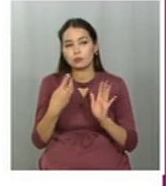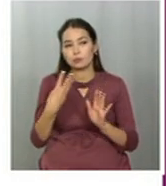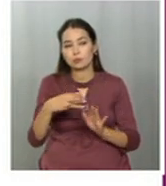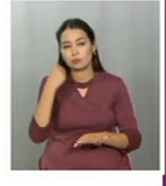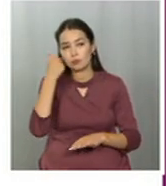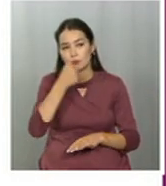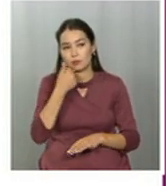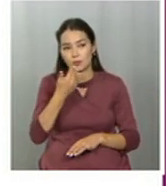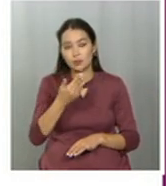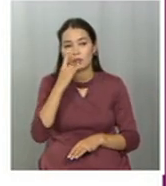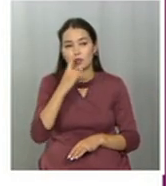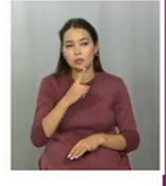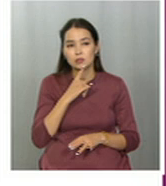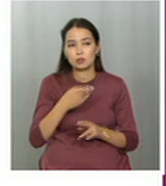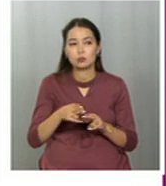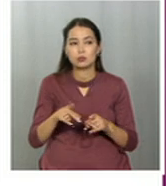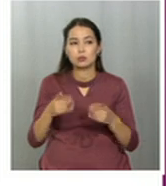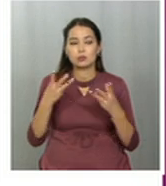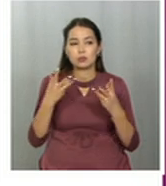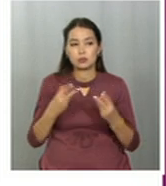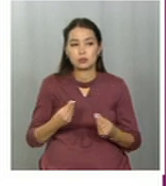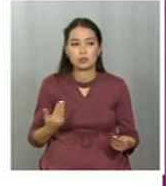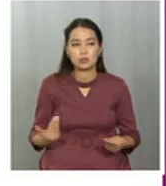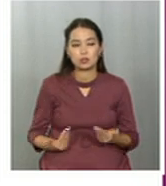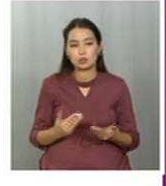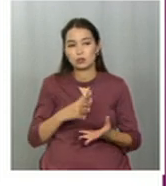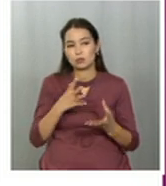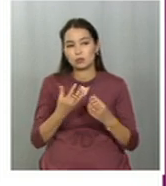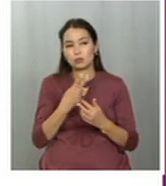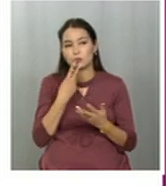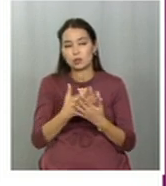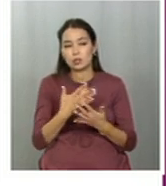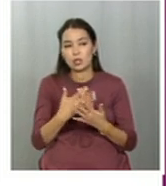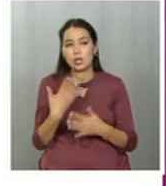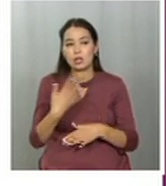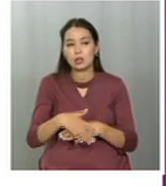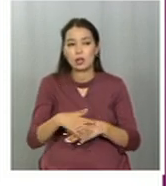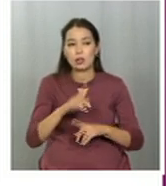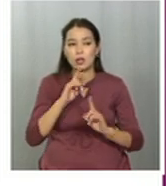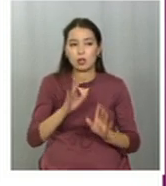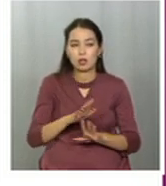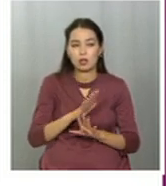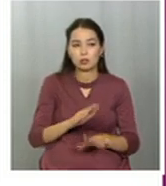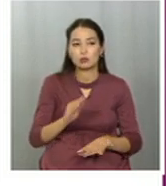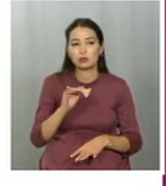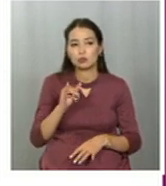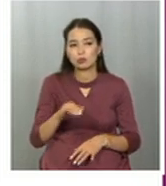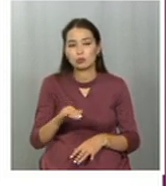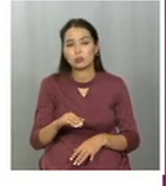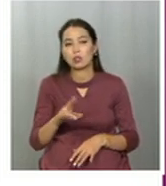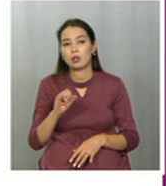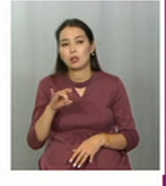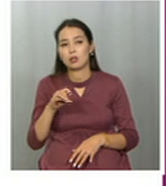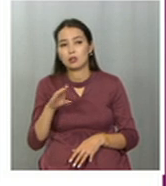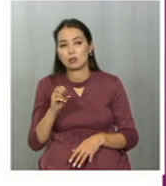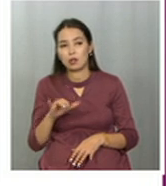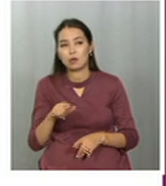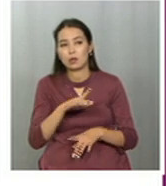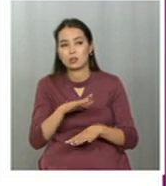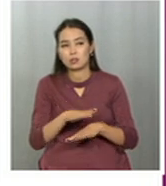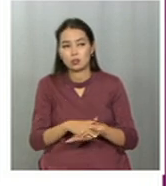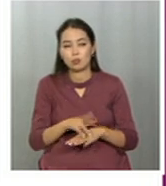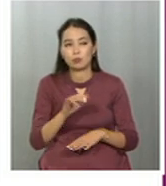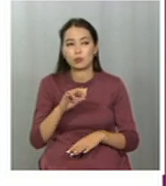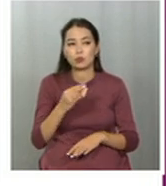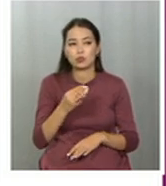1920-1930 жылдардағы Қазақстанның сол кездегі тіршілігін көрсеткен «Дала әні», «Жұт», «Қаратау қазынасы»